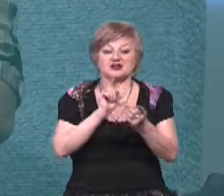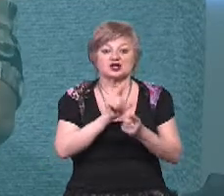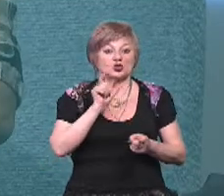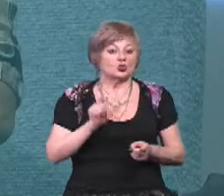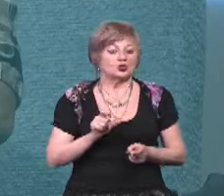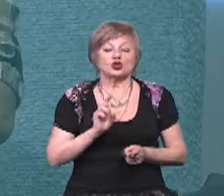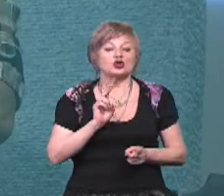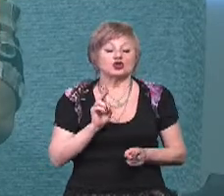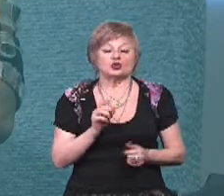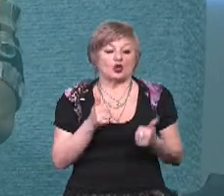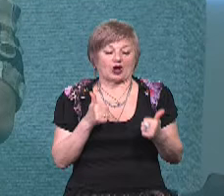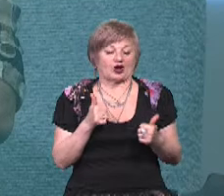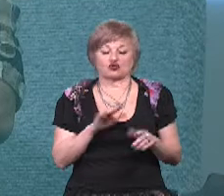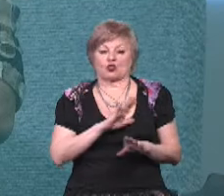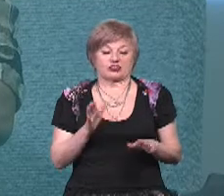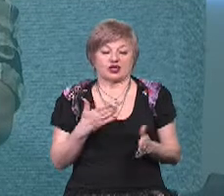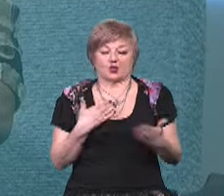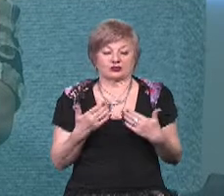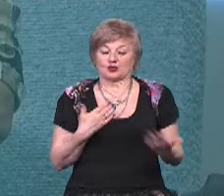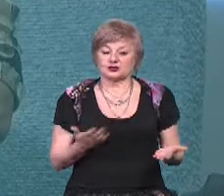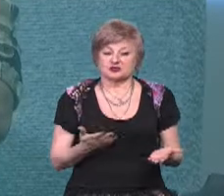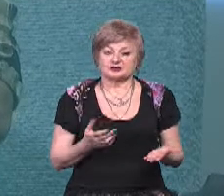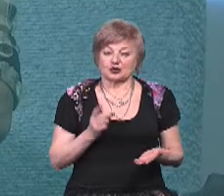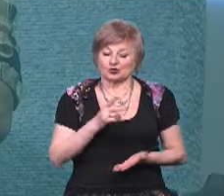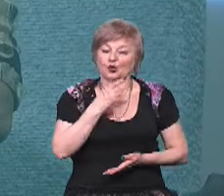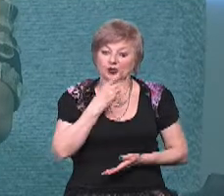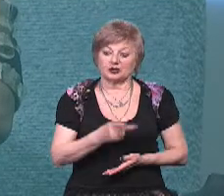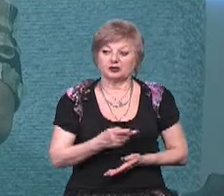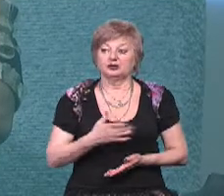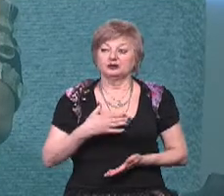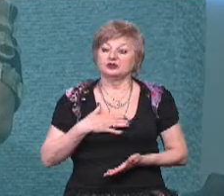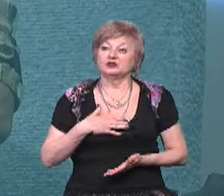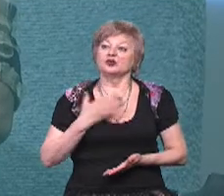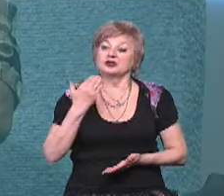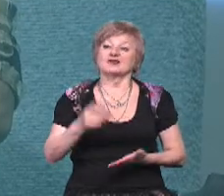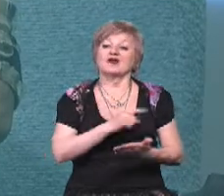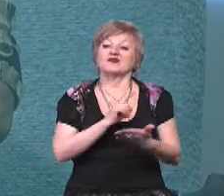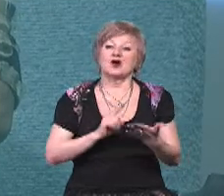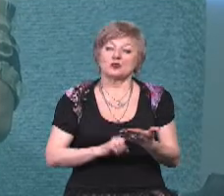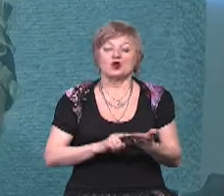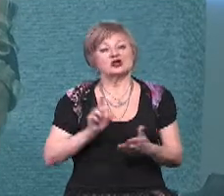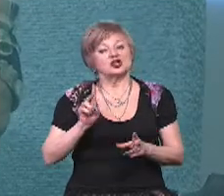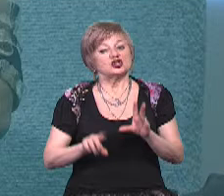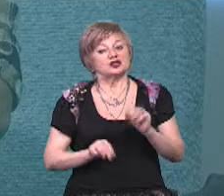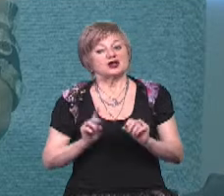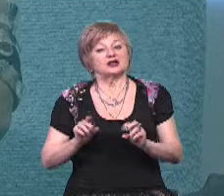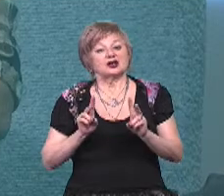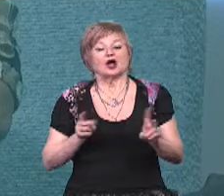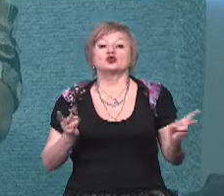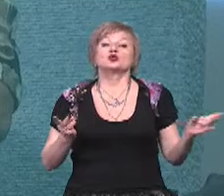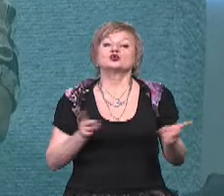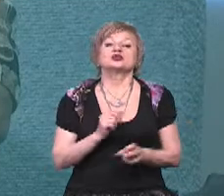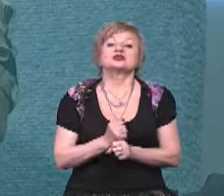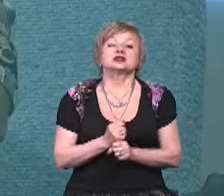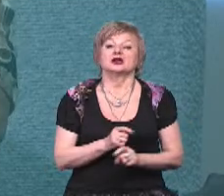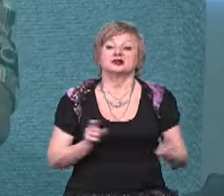схвально не відгукнувся про тих, хто палить. Да? От у мене до вас зустрічне питання. Як ви вважаєте, що треба зробити,